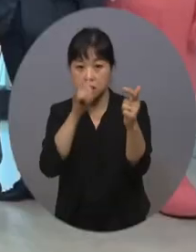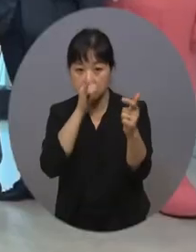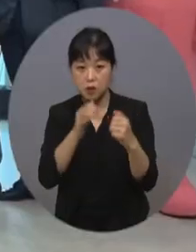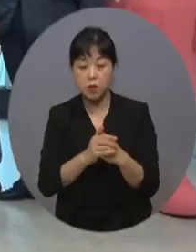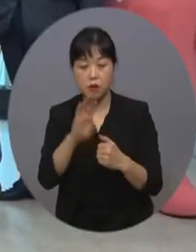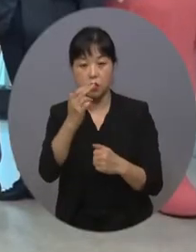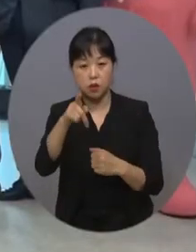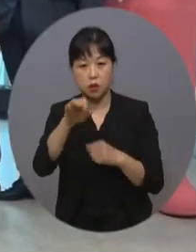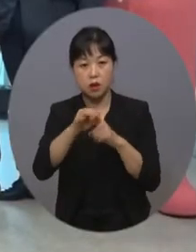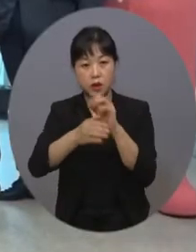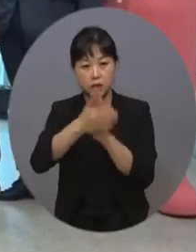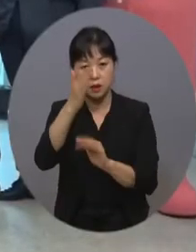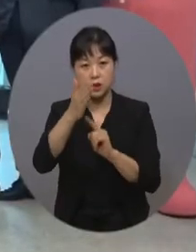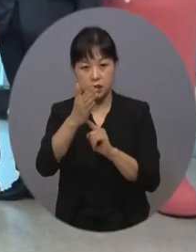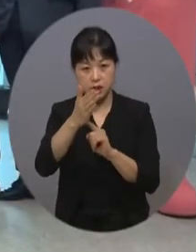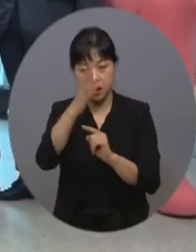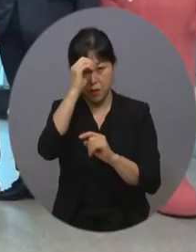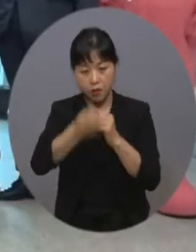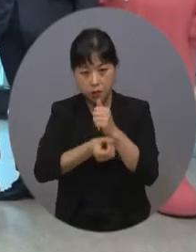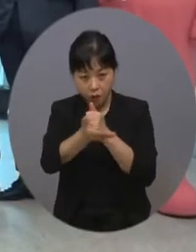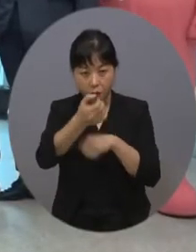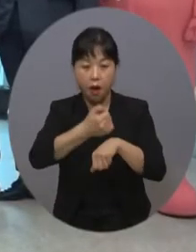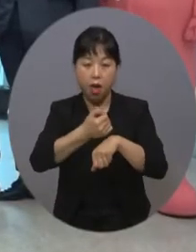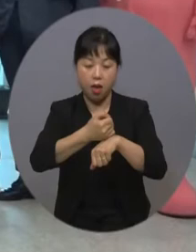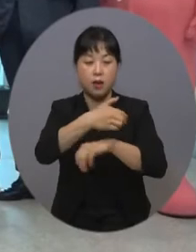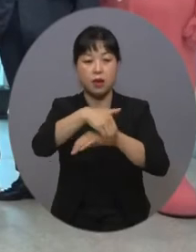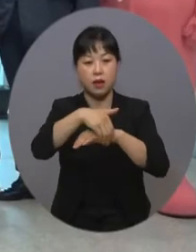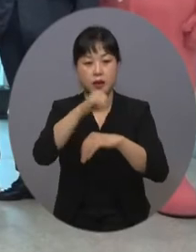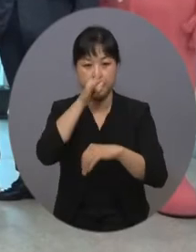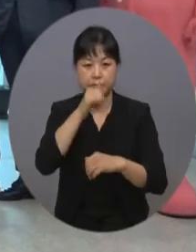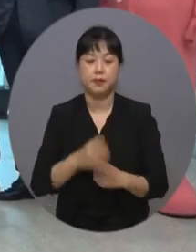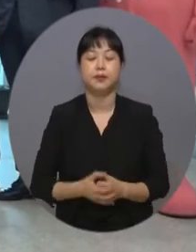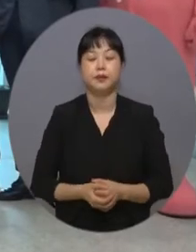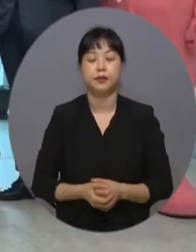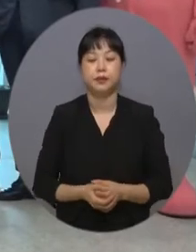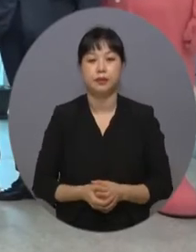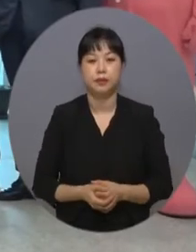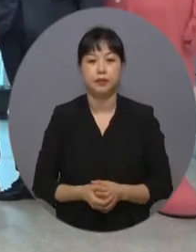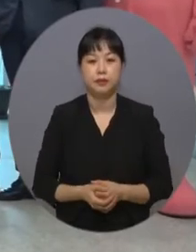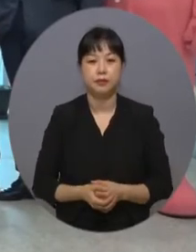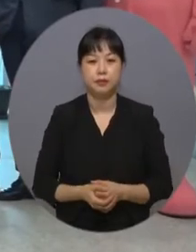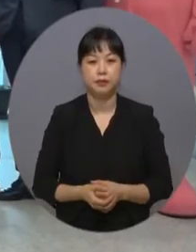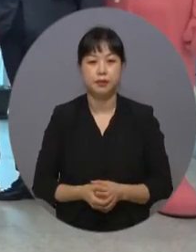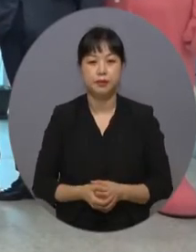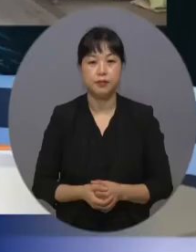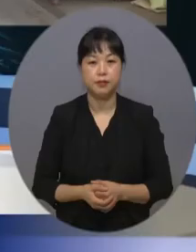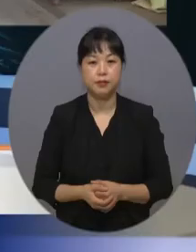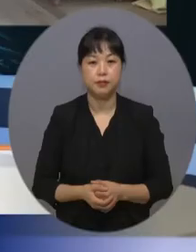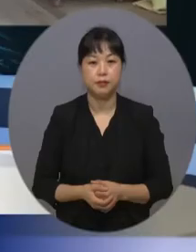데 큰 기여를 할 것이라고 기대하고 있습니다. 복지TV 뉴스 조은빈입니다.